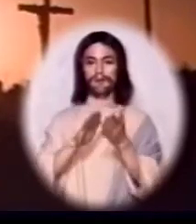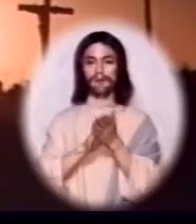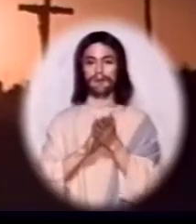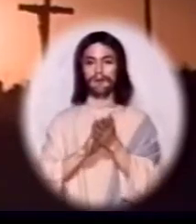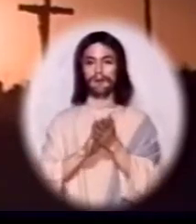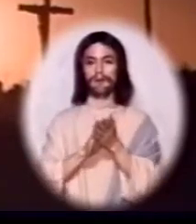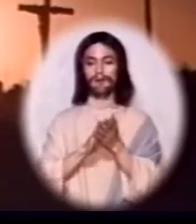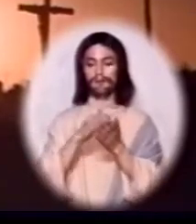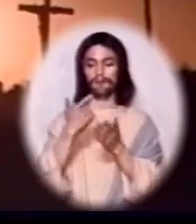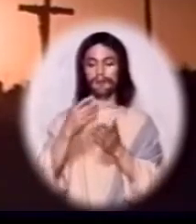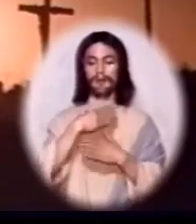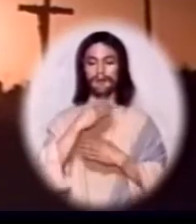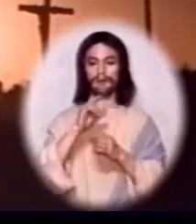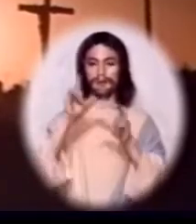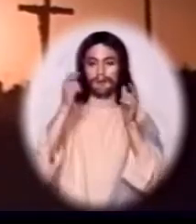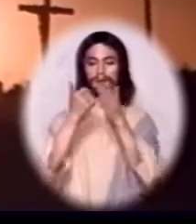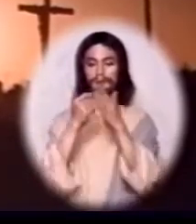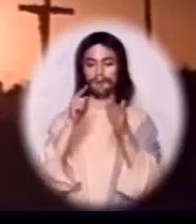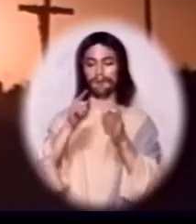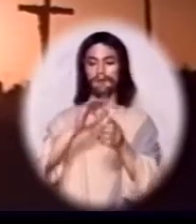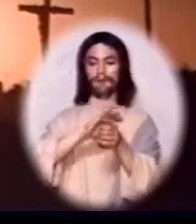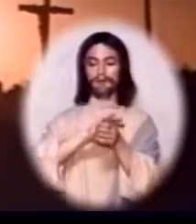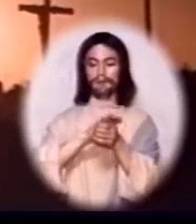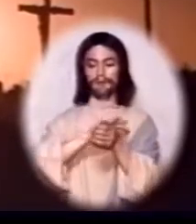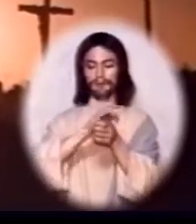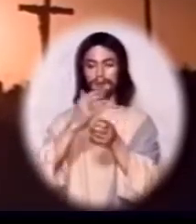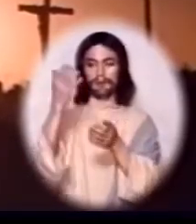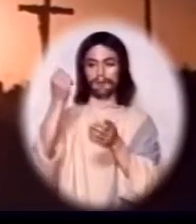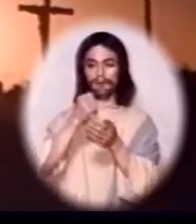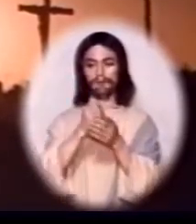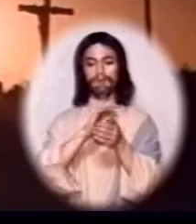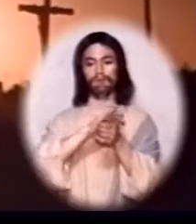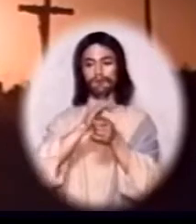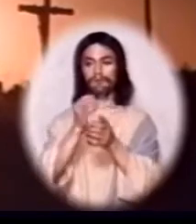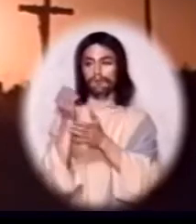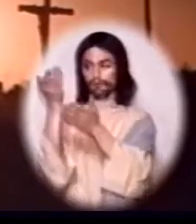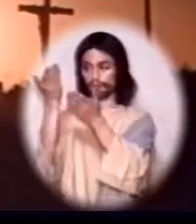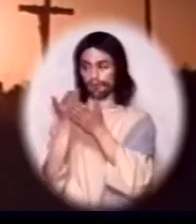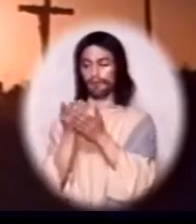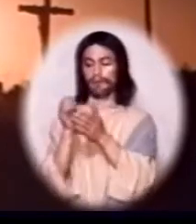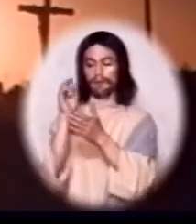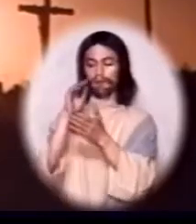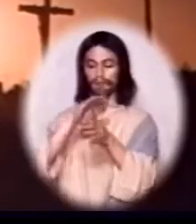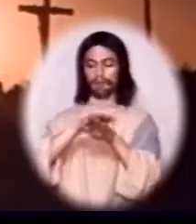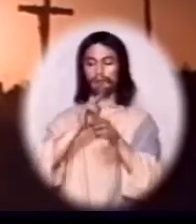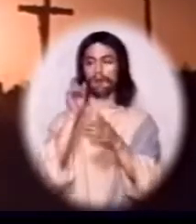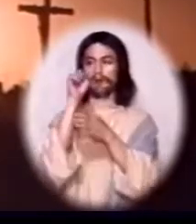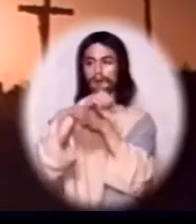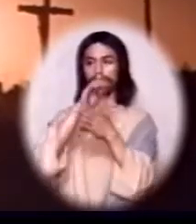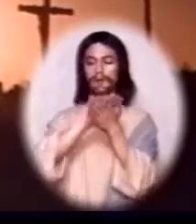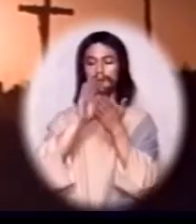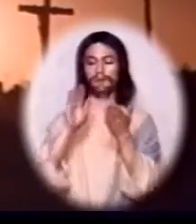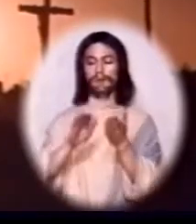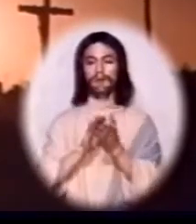자였습니다. 해가 지면 안식일이 시작되기 때문에 그가 시체를 가져가서 무덤에 둘 것을 허락받았습니다.